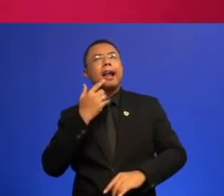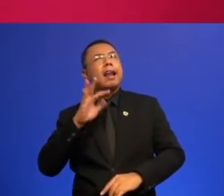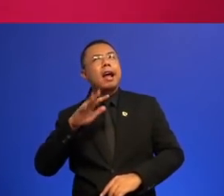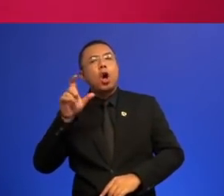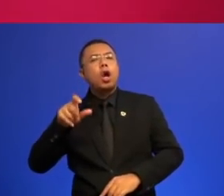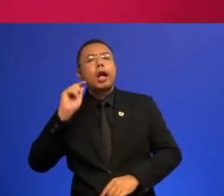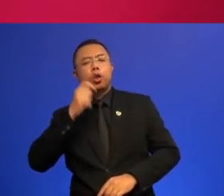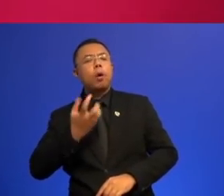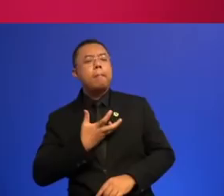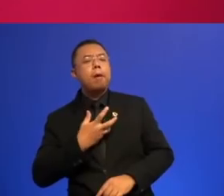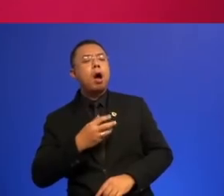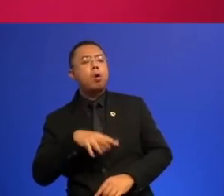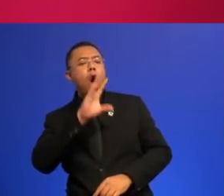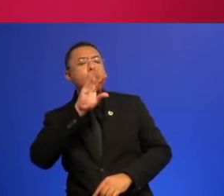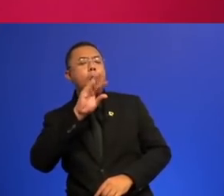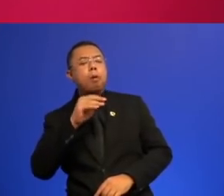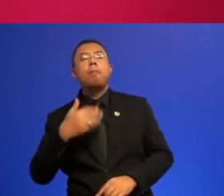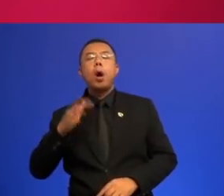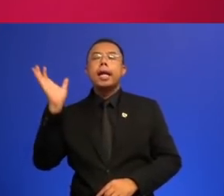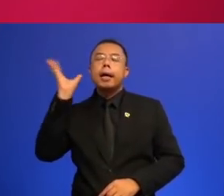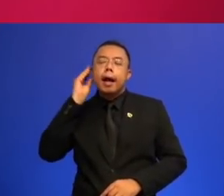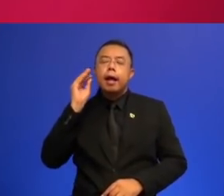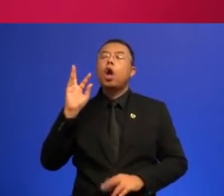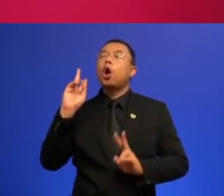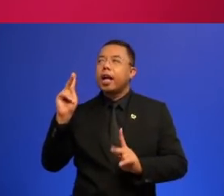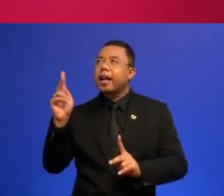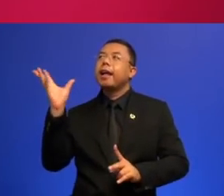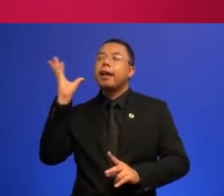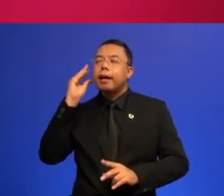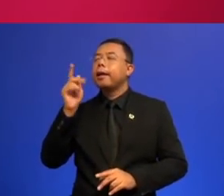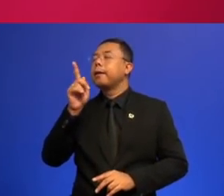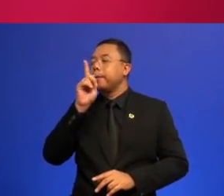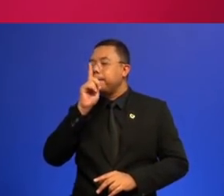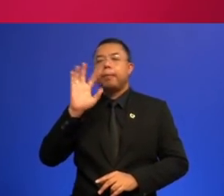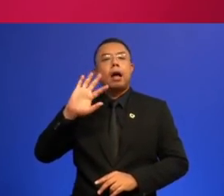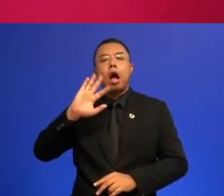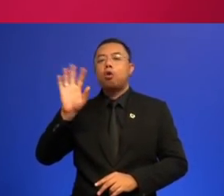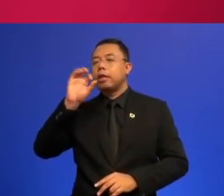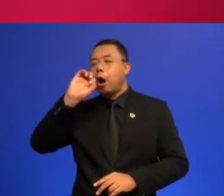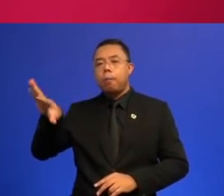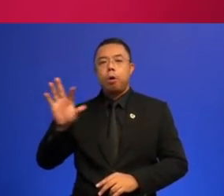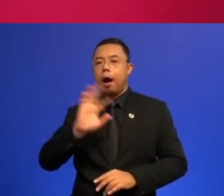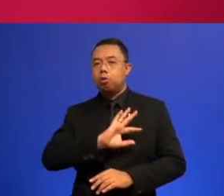Kadang-kadang orang tua itu ingin didengar, dengar saja. Tidak usah komen, oh gitu ya mam.